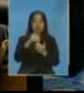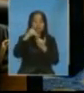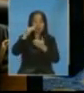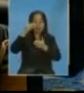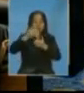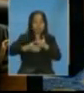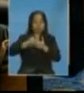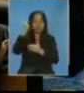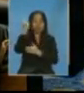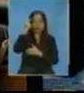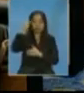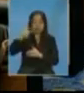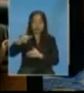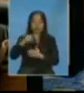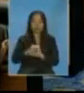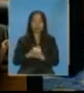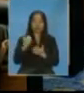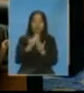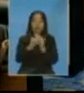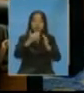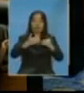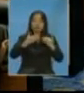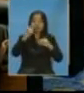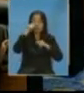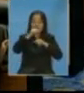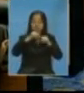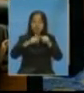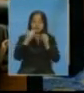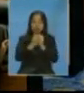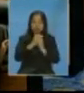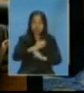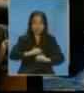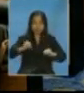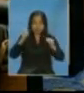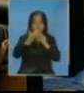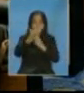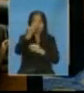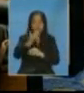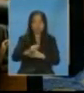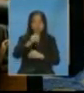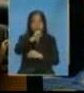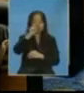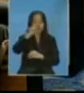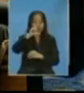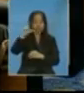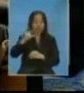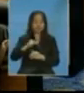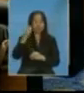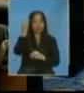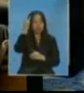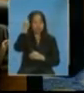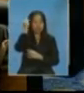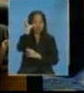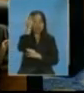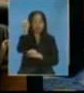ท่องเที่ยวติดลบรายได้ที่ประมาณการไว้ในงบประมาณหายไปเป็นนับแสนล้านครับทั่วโลกวิตกกังวลว่